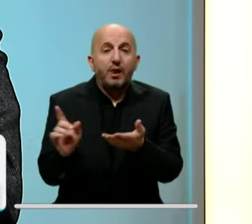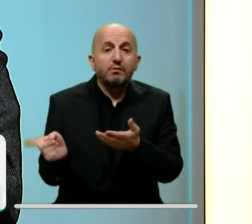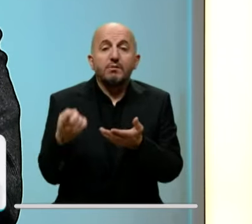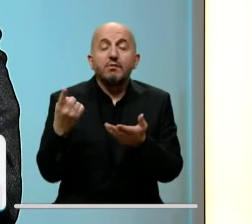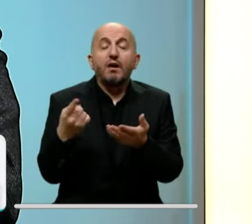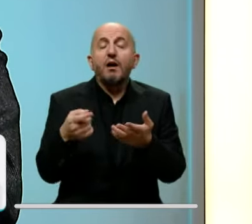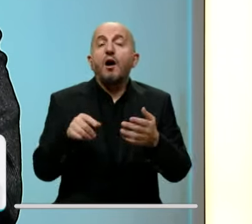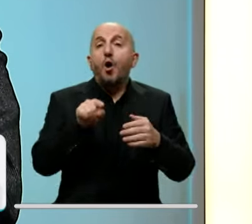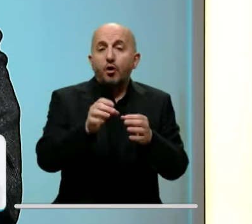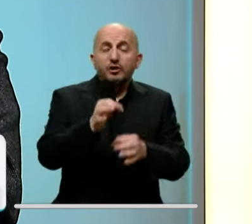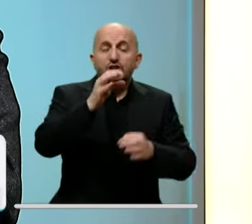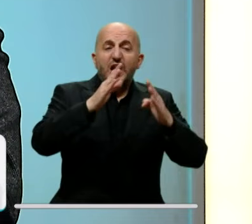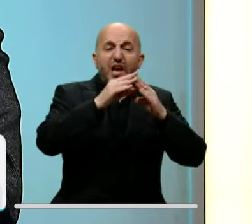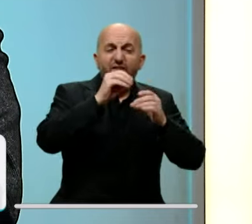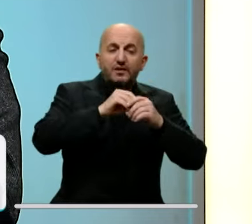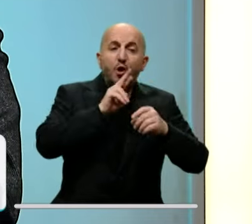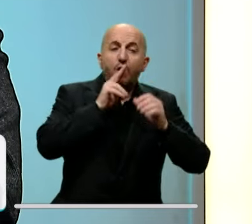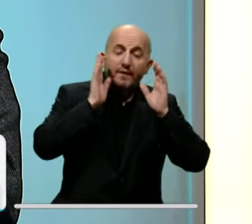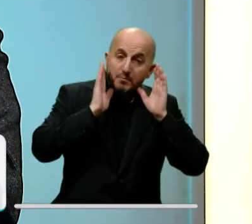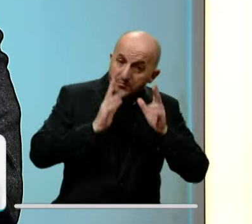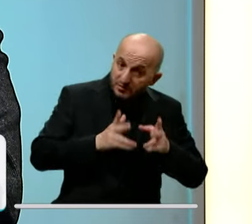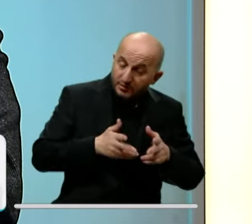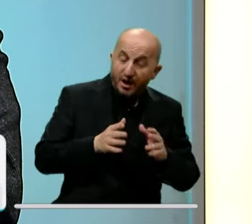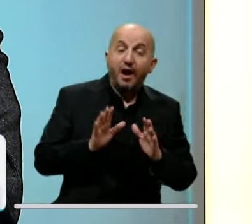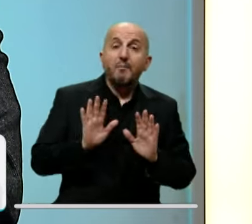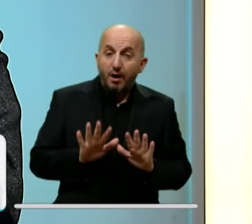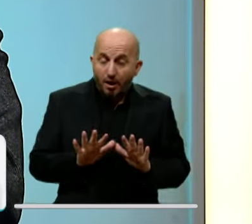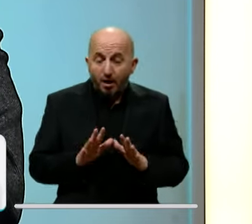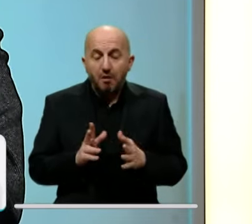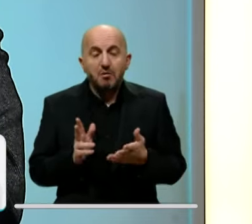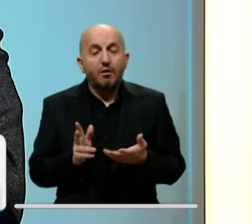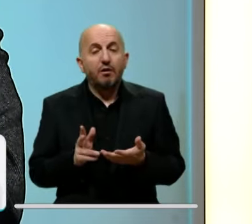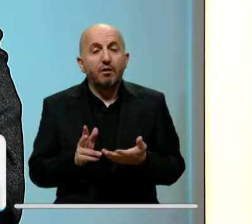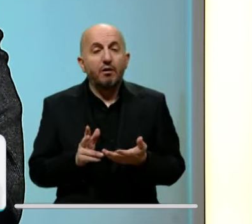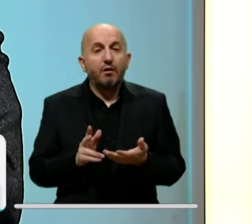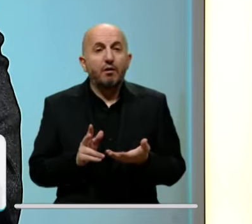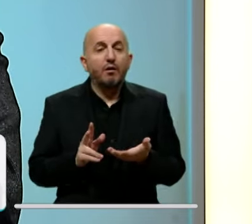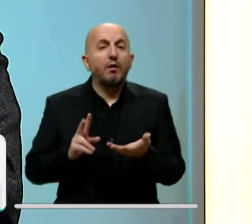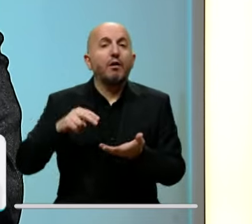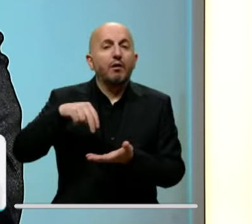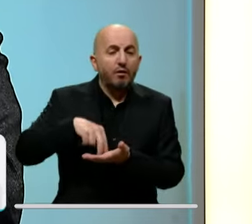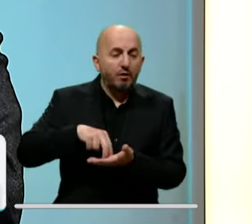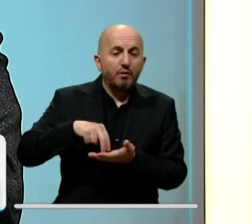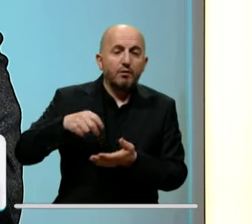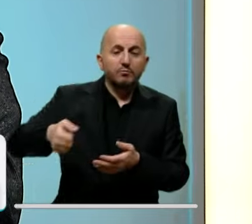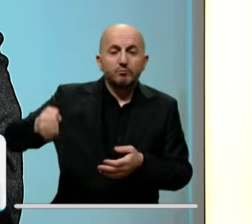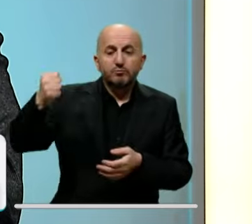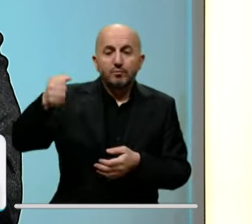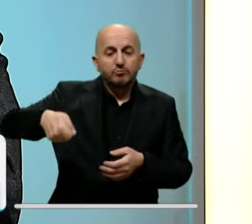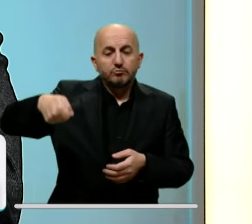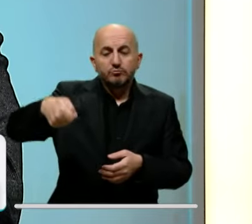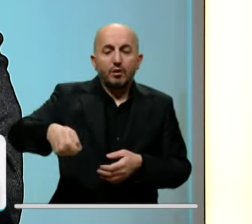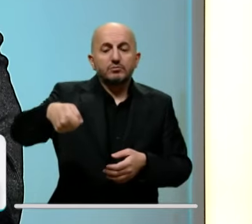evinde öğle namazını kılar ama e bir şekilde ayağı yer tutuyorsa elindeki bastonuyla